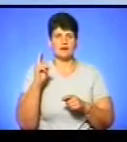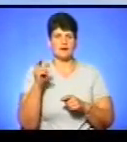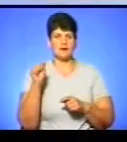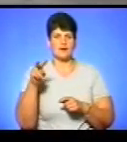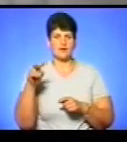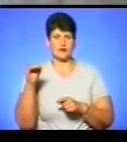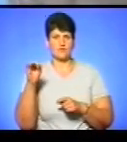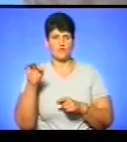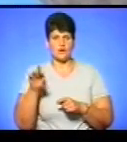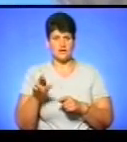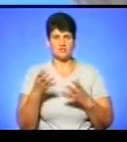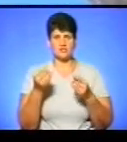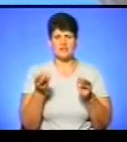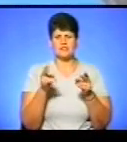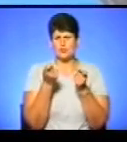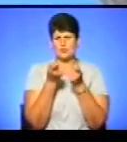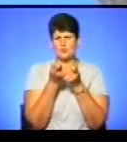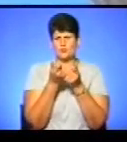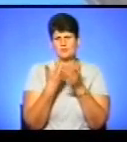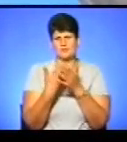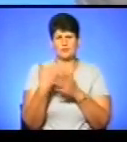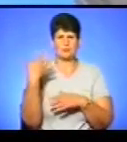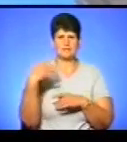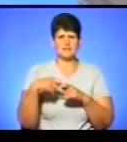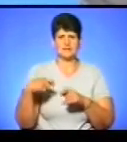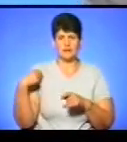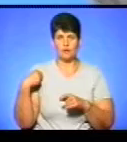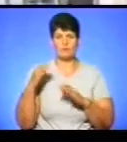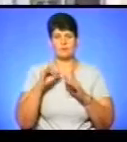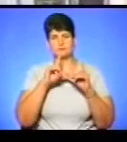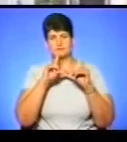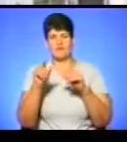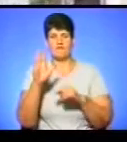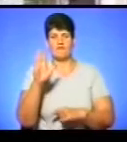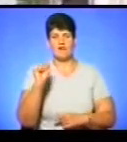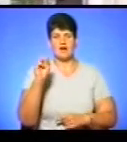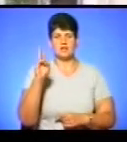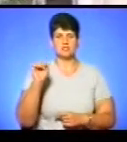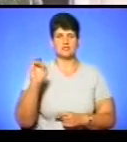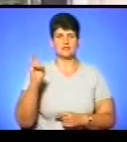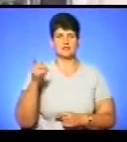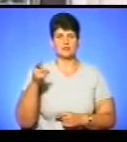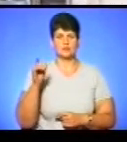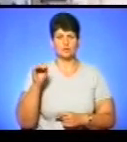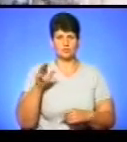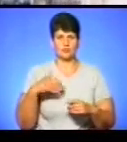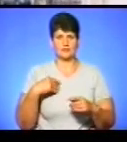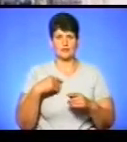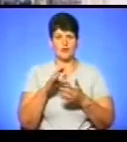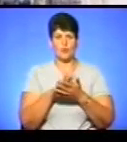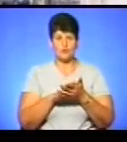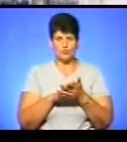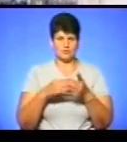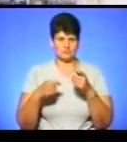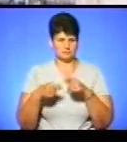Лос-Анджелеса. Ще лишилось зовсім трошки, приблизно 50 кілометрів, і ми будемо в Вашингтоні. Я в це не вірю. В мене навіть велокомп'ютер збивається, він не пише 10